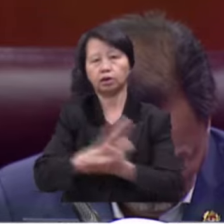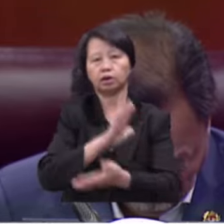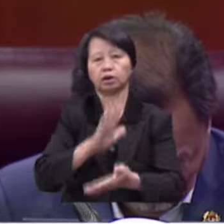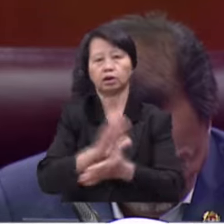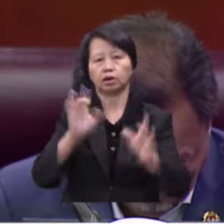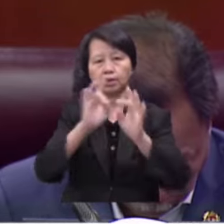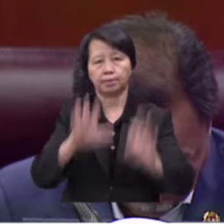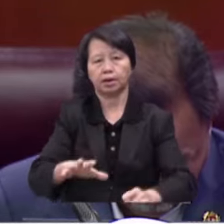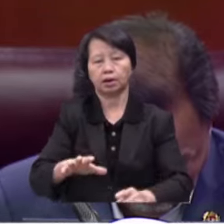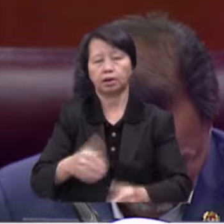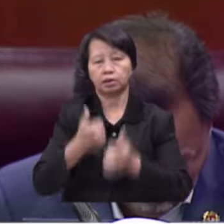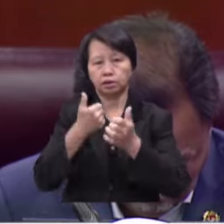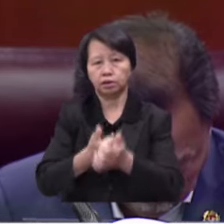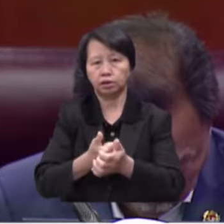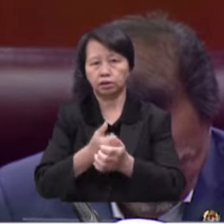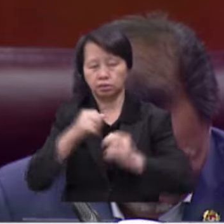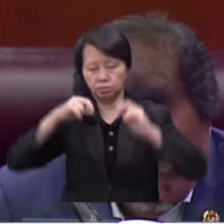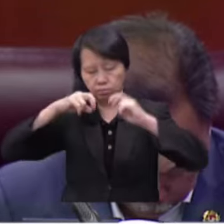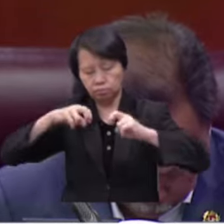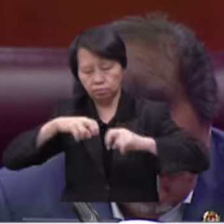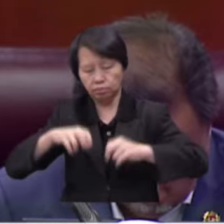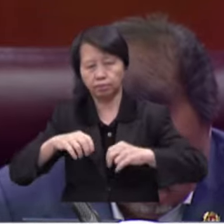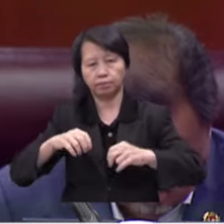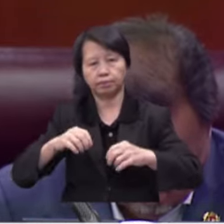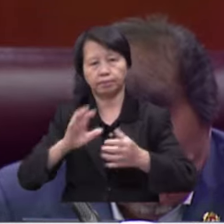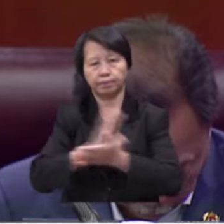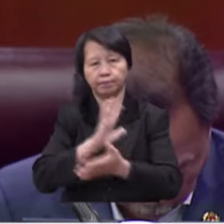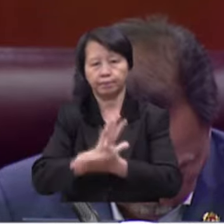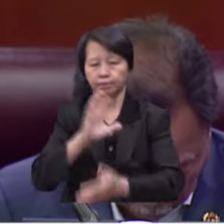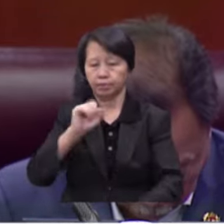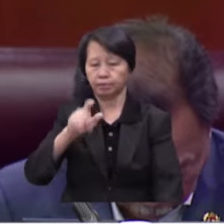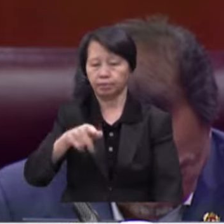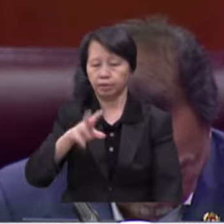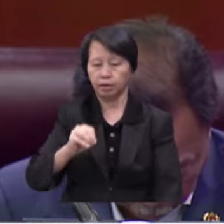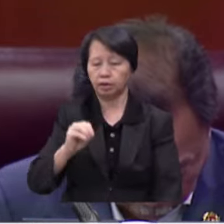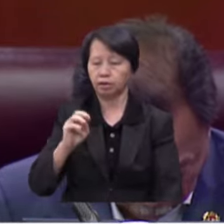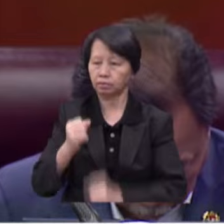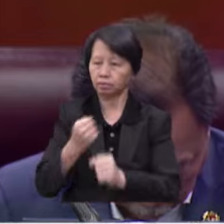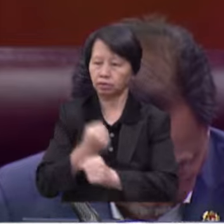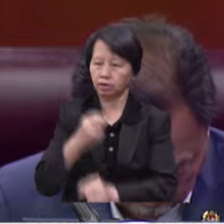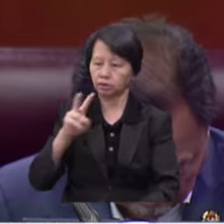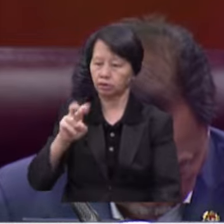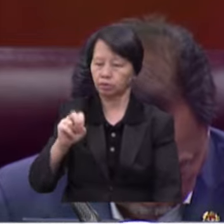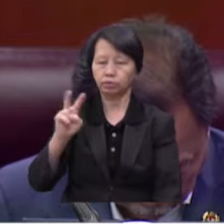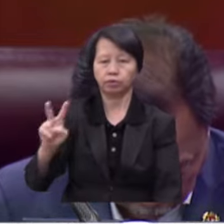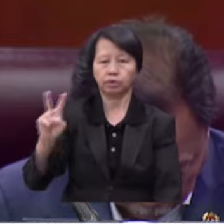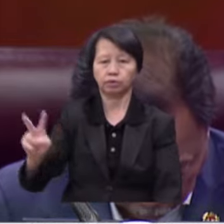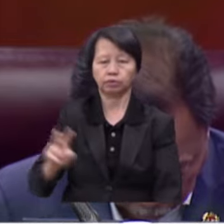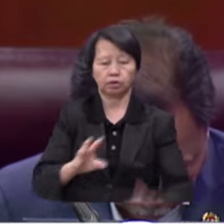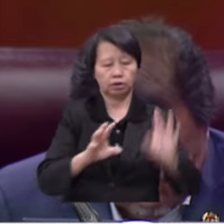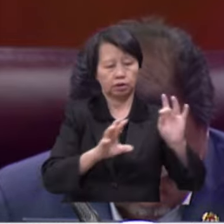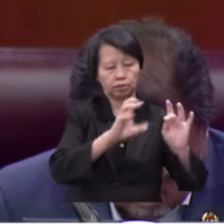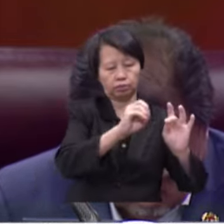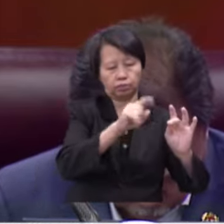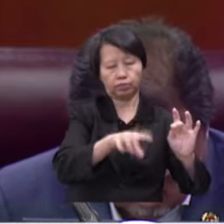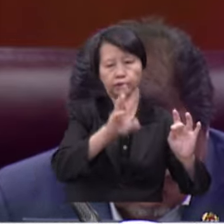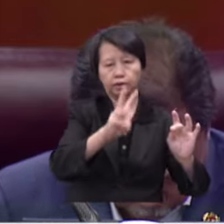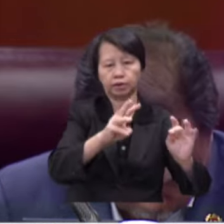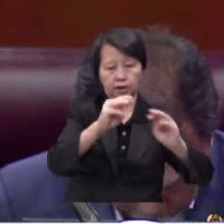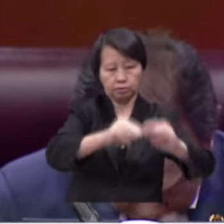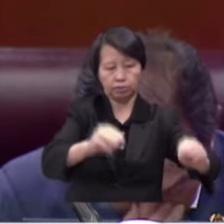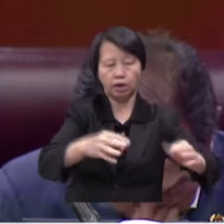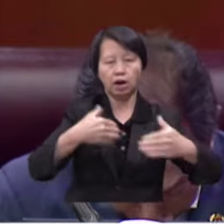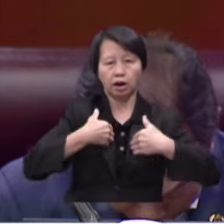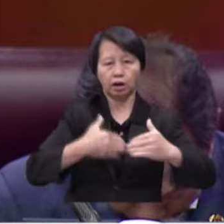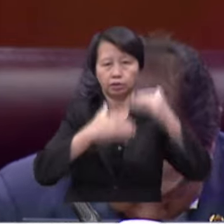pemeriksaan berdasarkan analisis pemeriksaan SPM Tahun 2022 80 populangan 600 calon